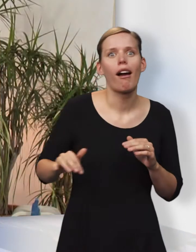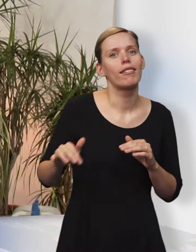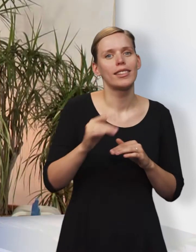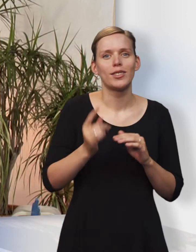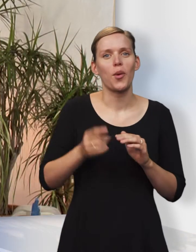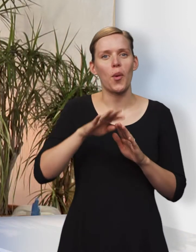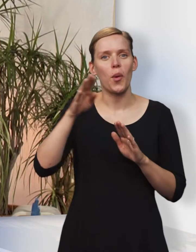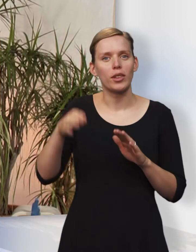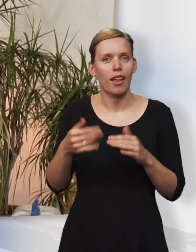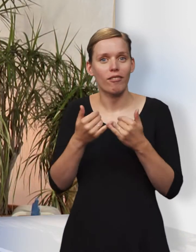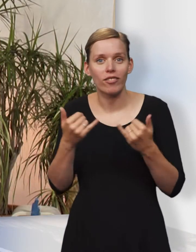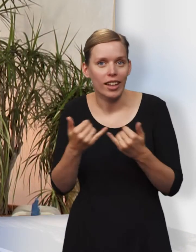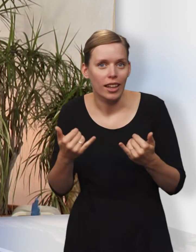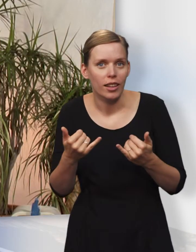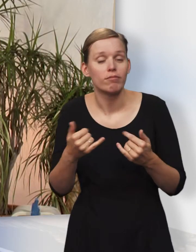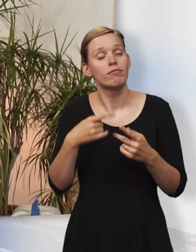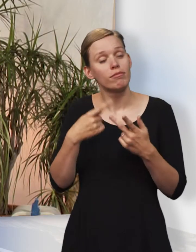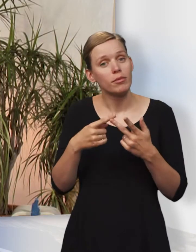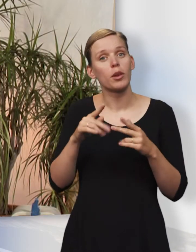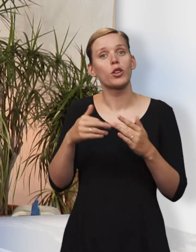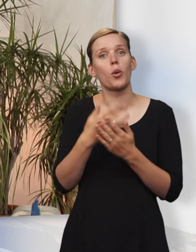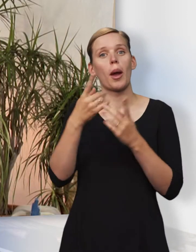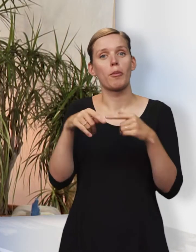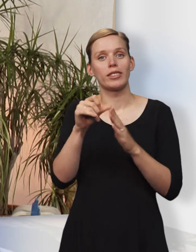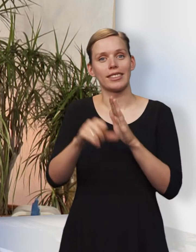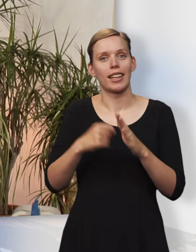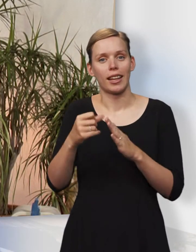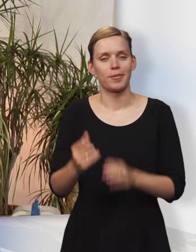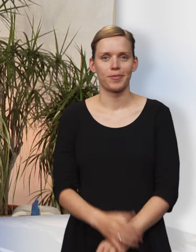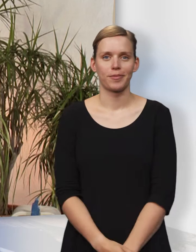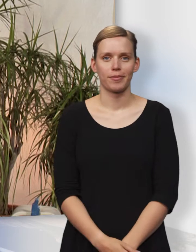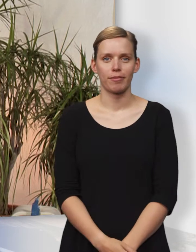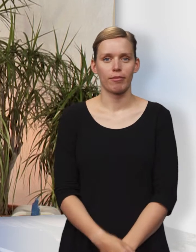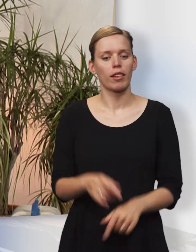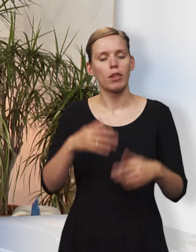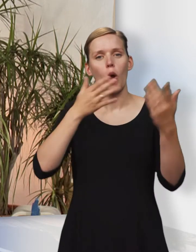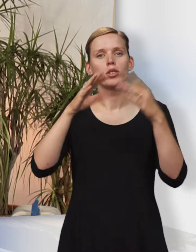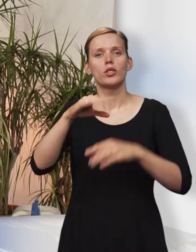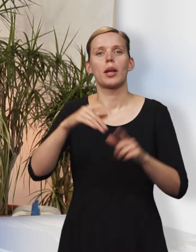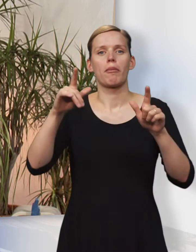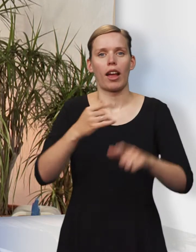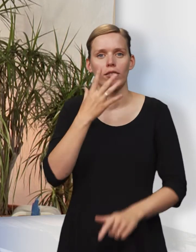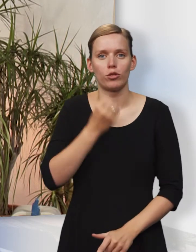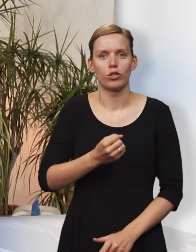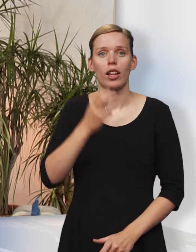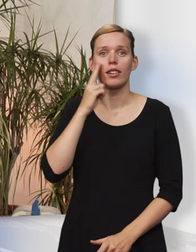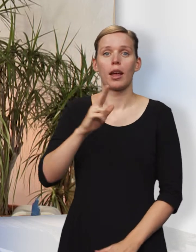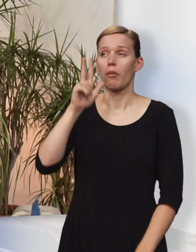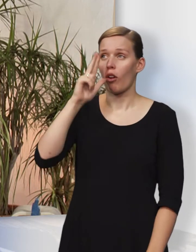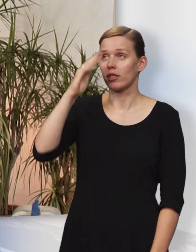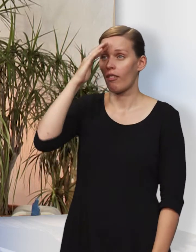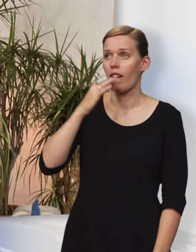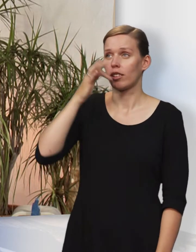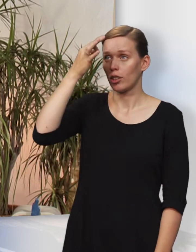dem Höchsten und über seine neue Musik-CD. Lassen Sie uns diesen Gottesdienst miteinander feiern, im Namen Gottes, des Vaters und